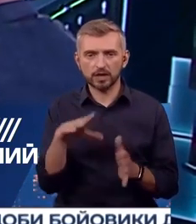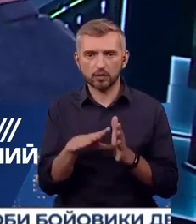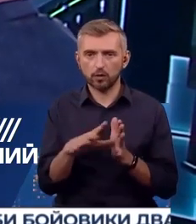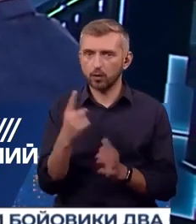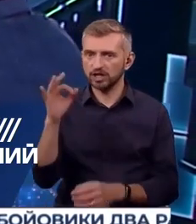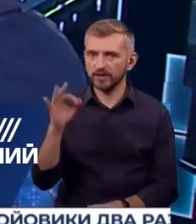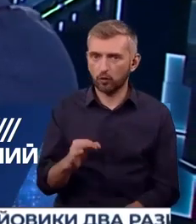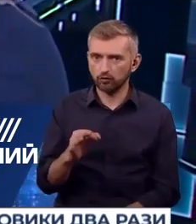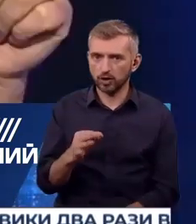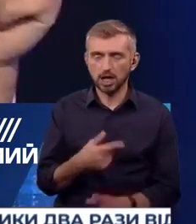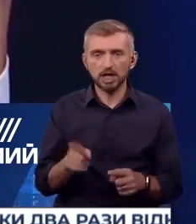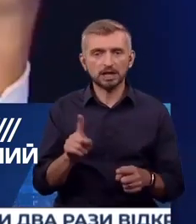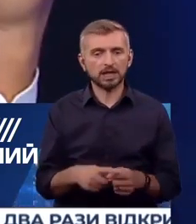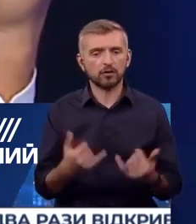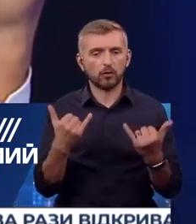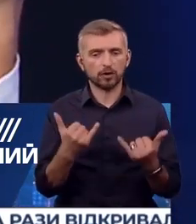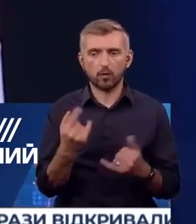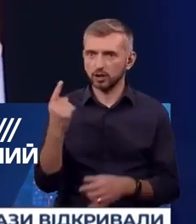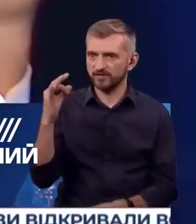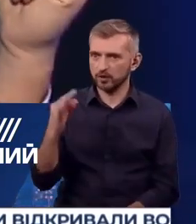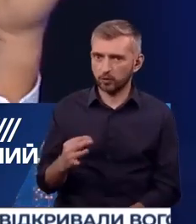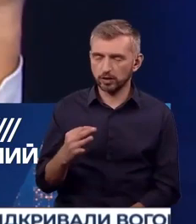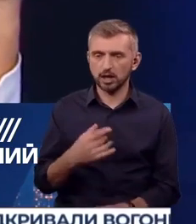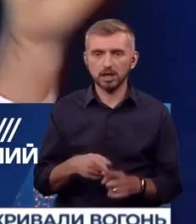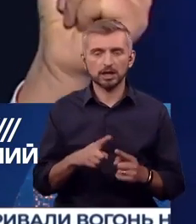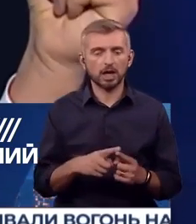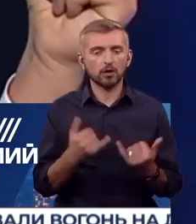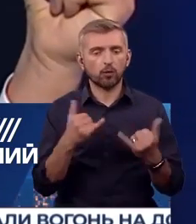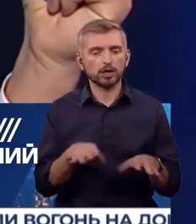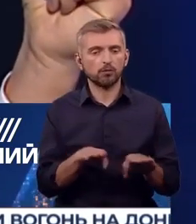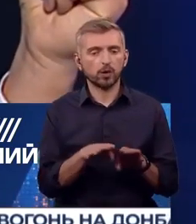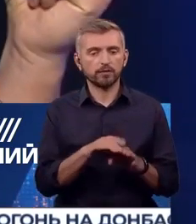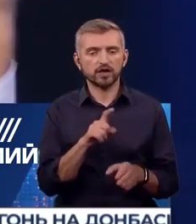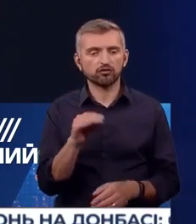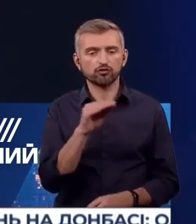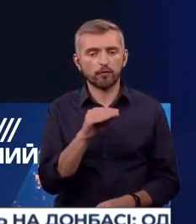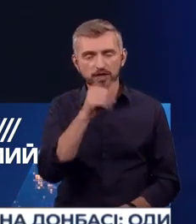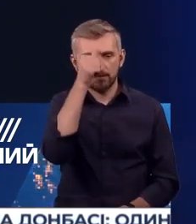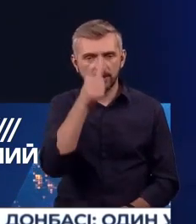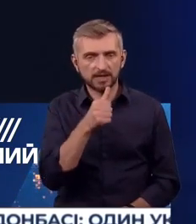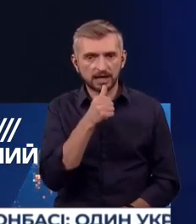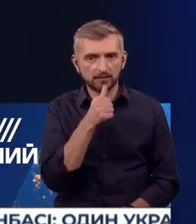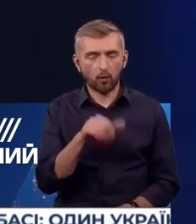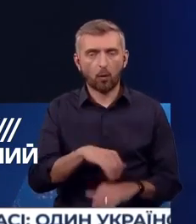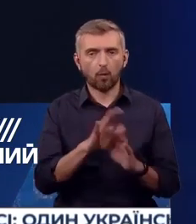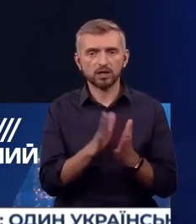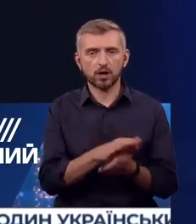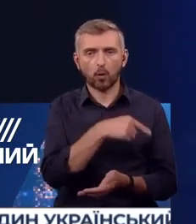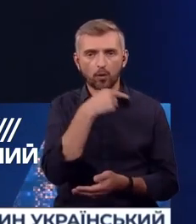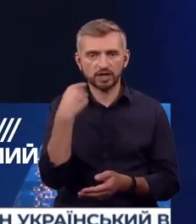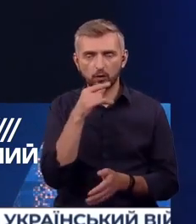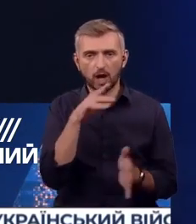1%. Це сьогодні. 1%. Порівняно із жовтим місяцем, обсяги